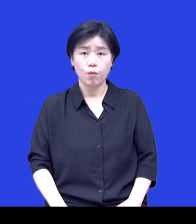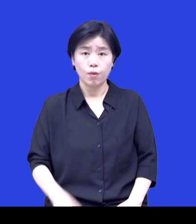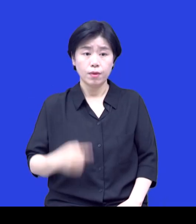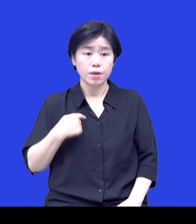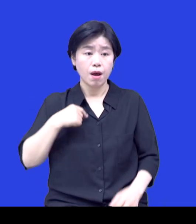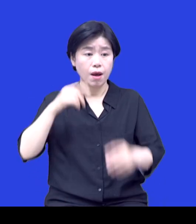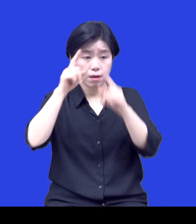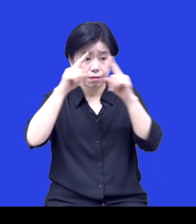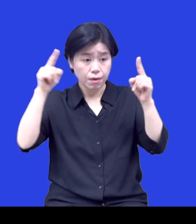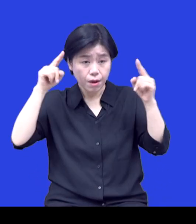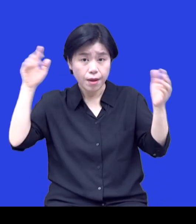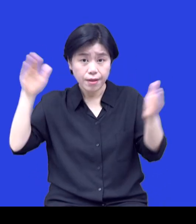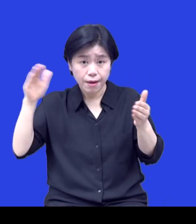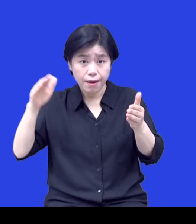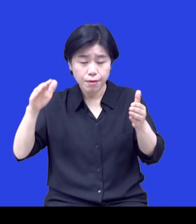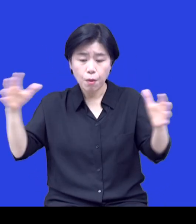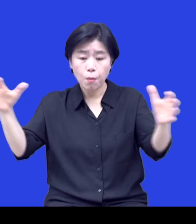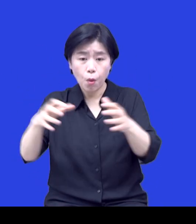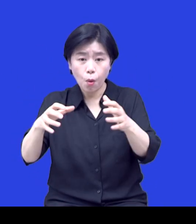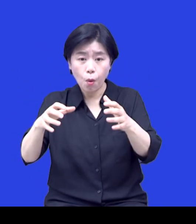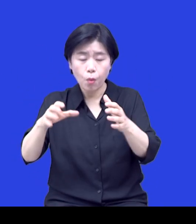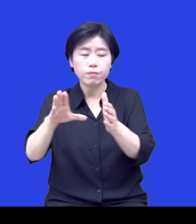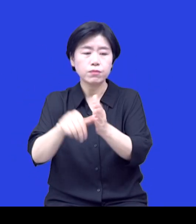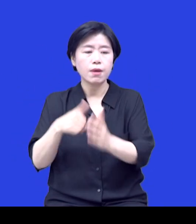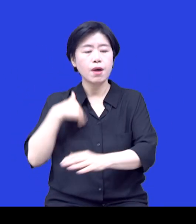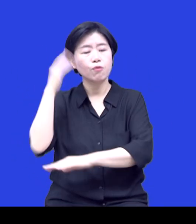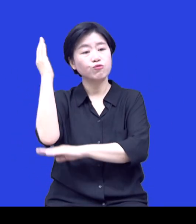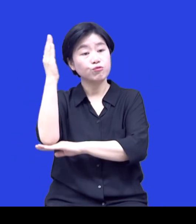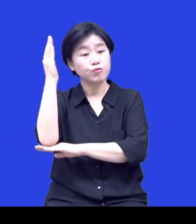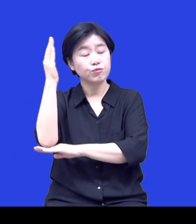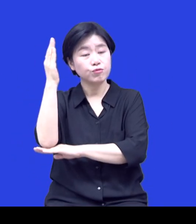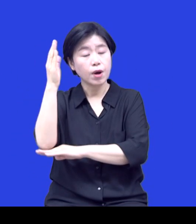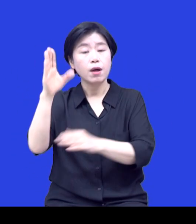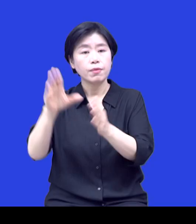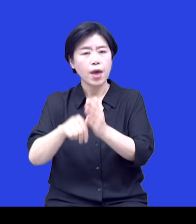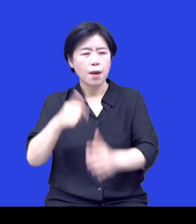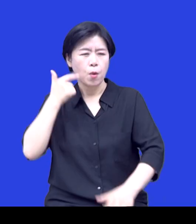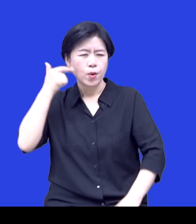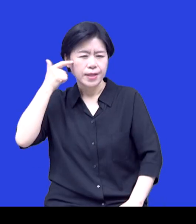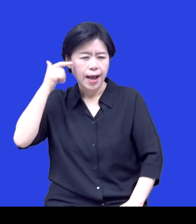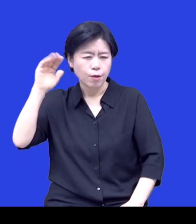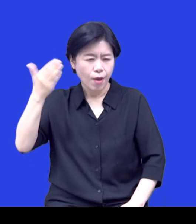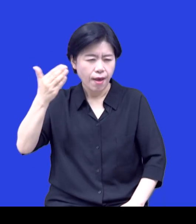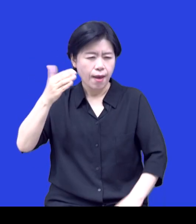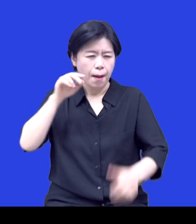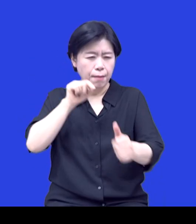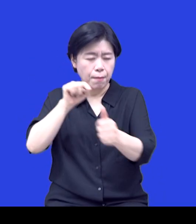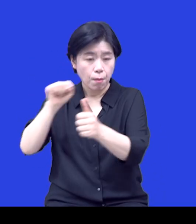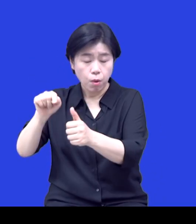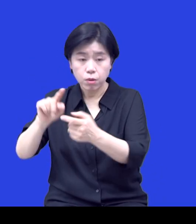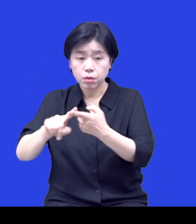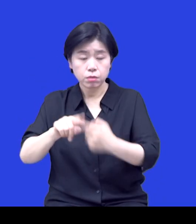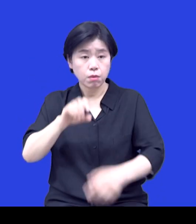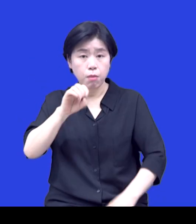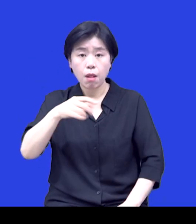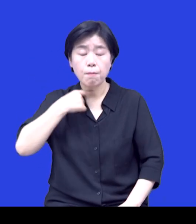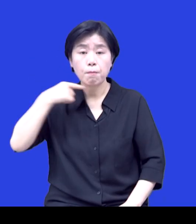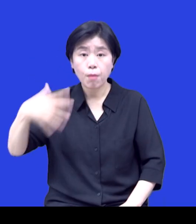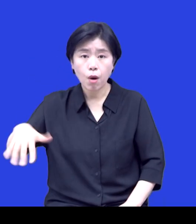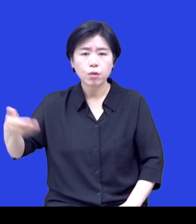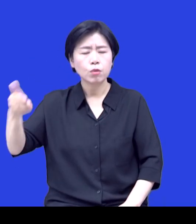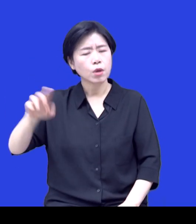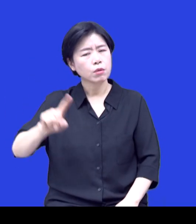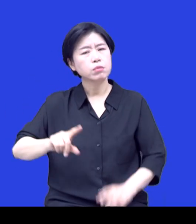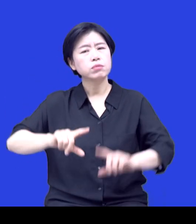가서도 그날처럼 그렇게 강력하게 주의 종쪽으로 얘기를 한 적이 없는데 예. 아마 존 너를 목사 만들려고